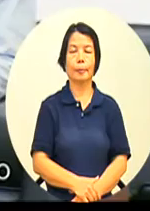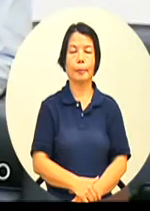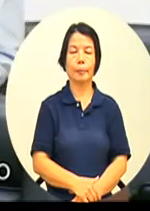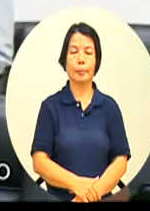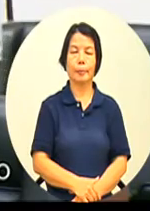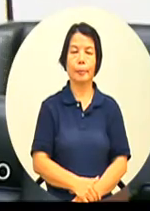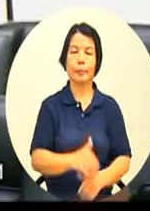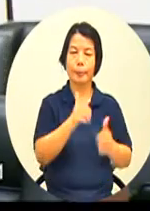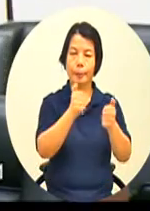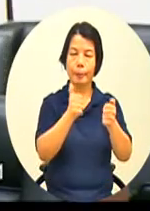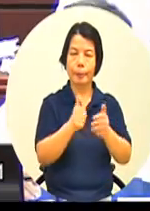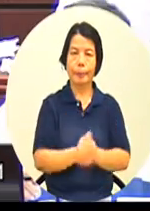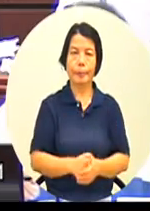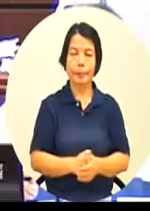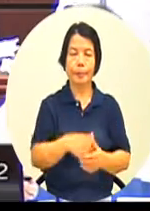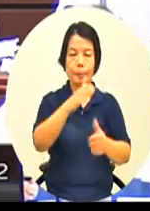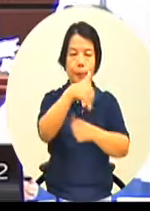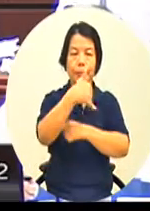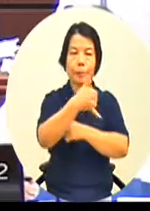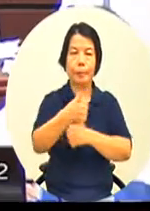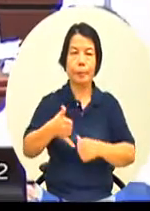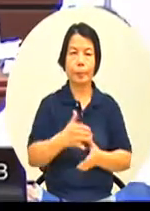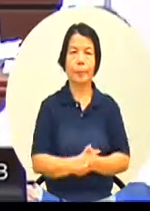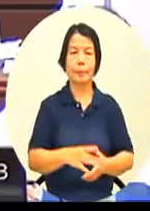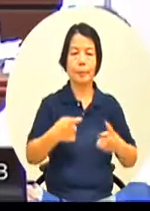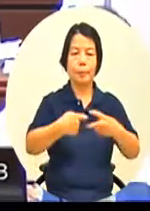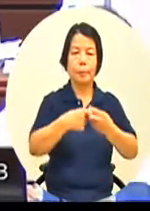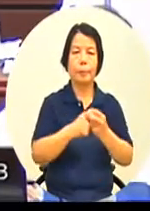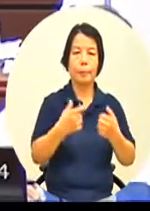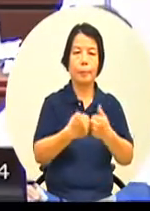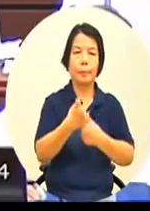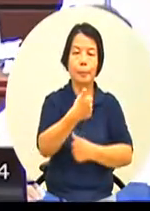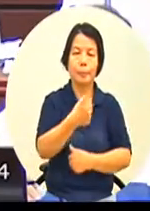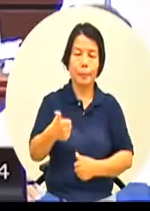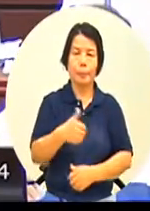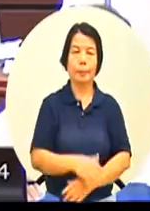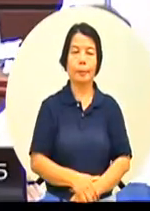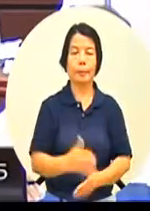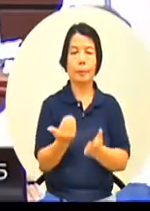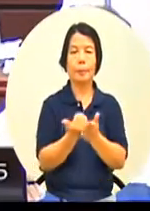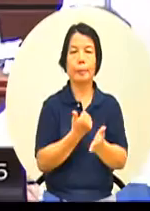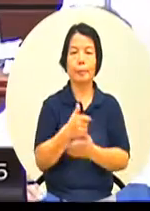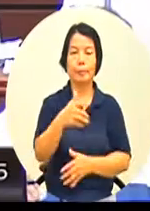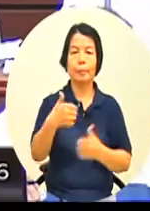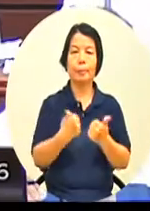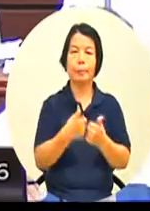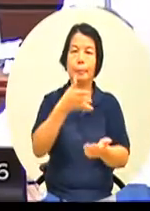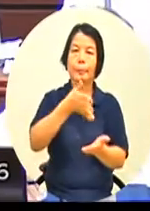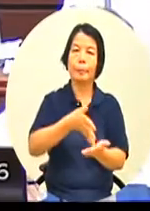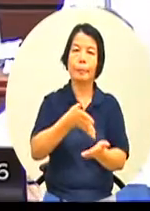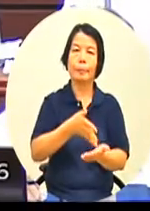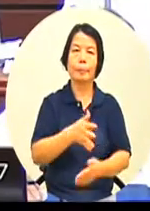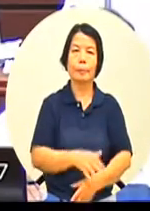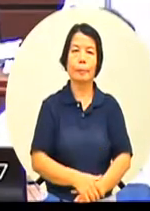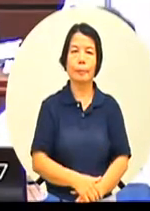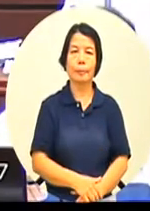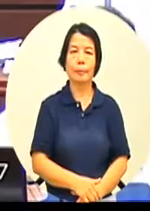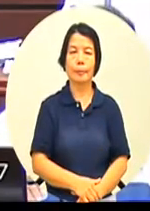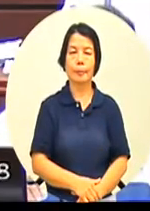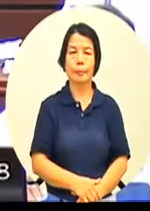谢谢召集人，谢谢李议员。那刚刚议员问到说，我